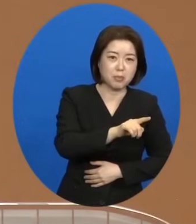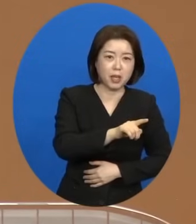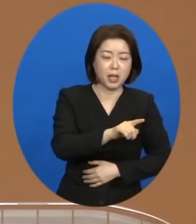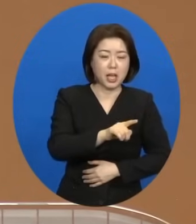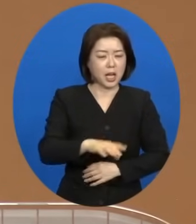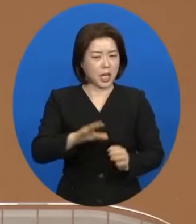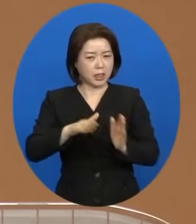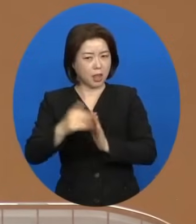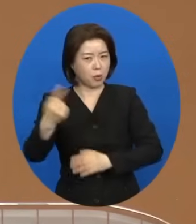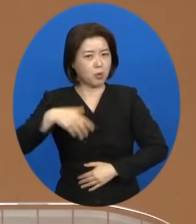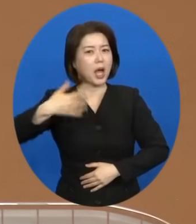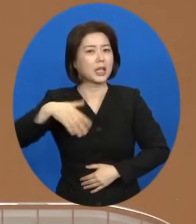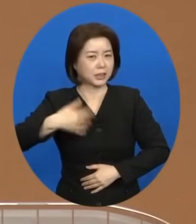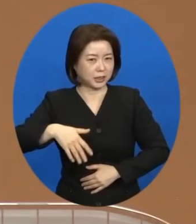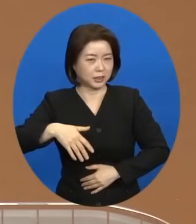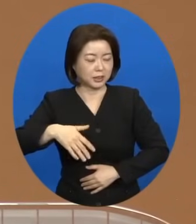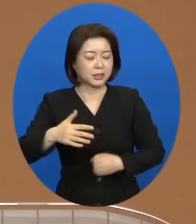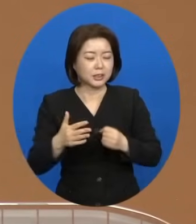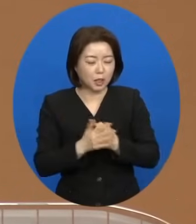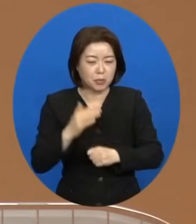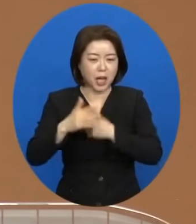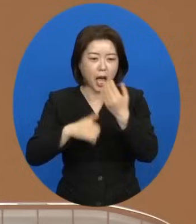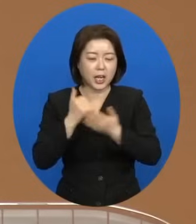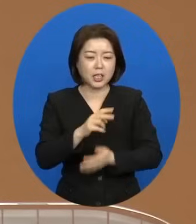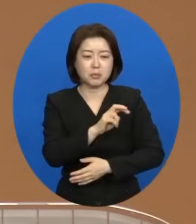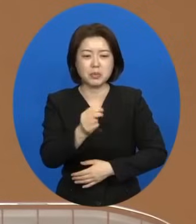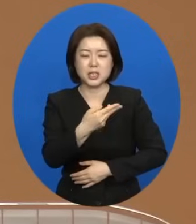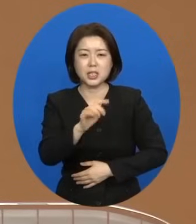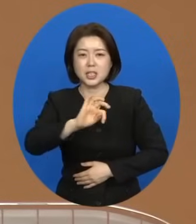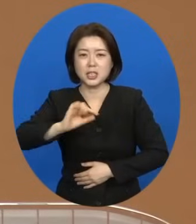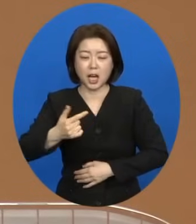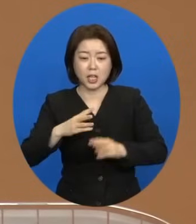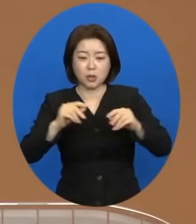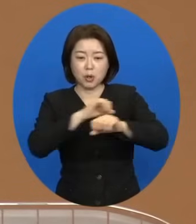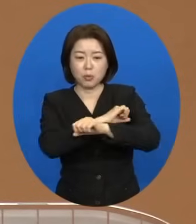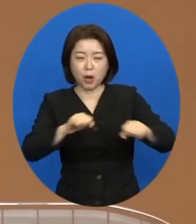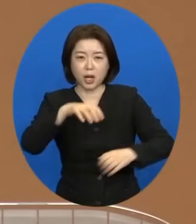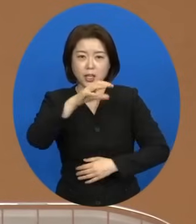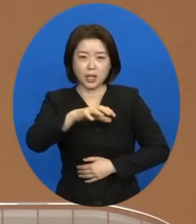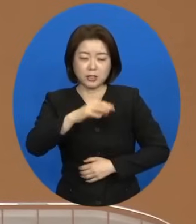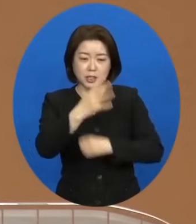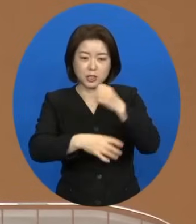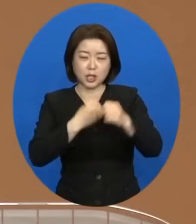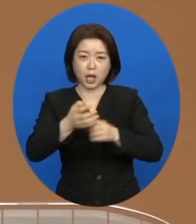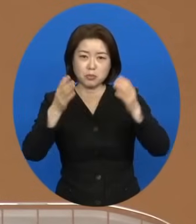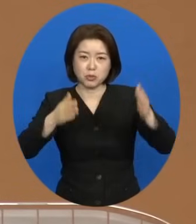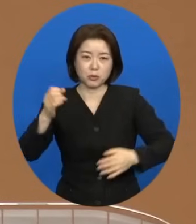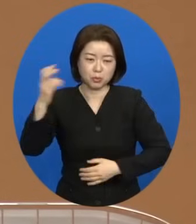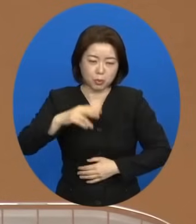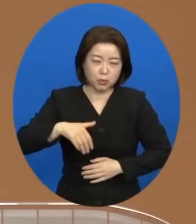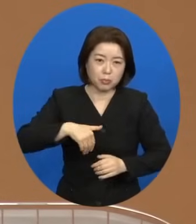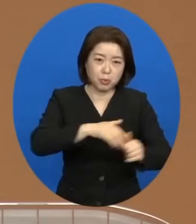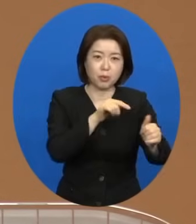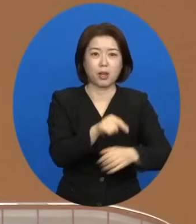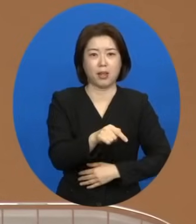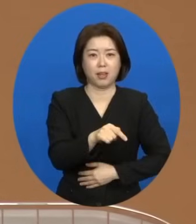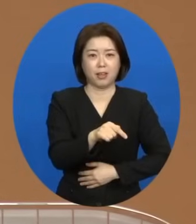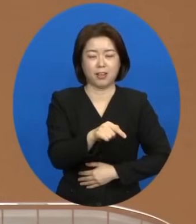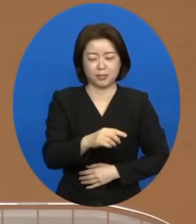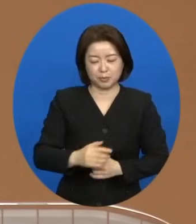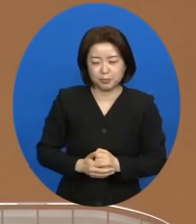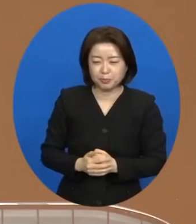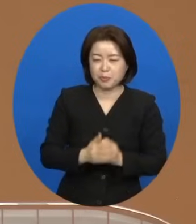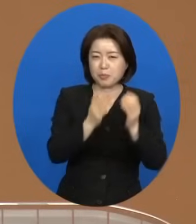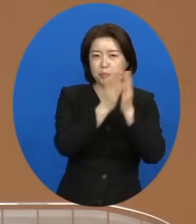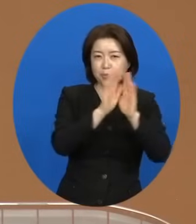광야에서 40년을 또한 추가로 보내게 되죠 하나님이이 모세를 보내셨는데 모세가 하나님의 때를